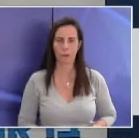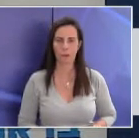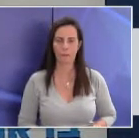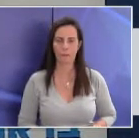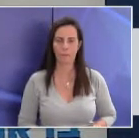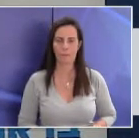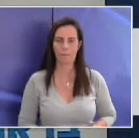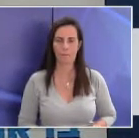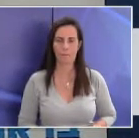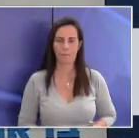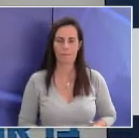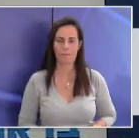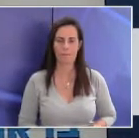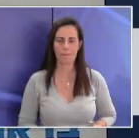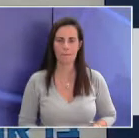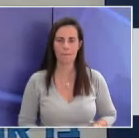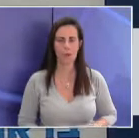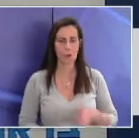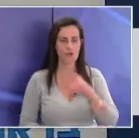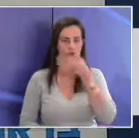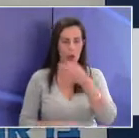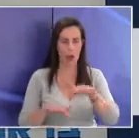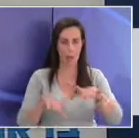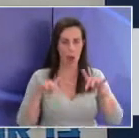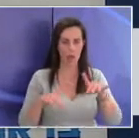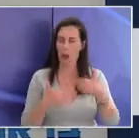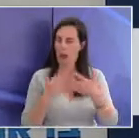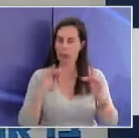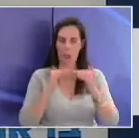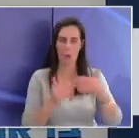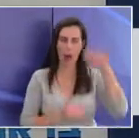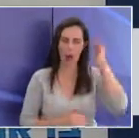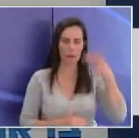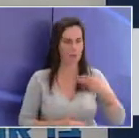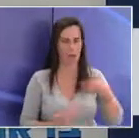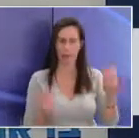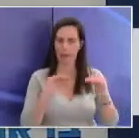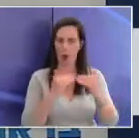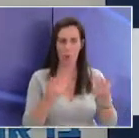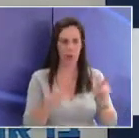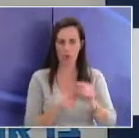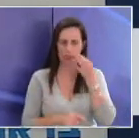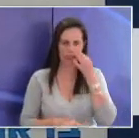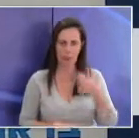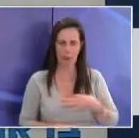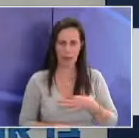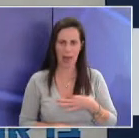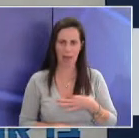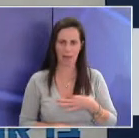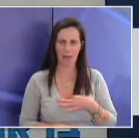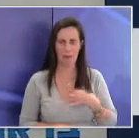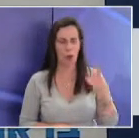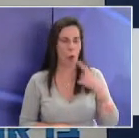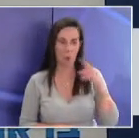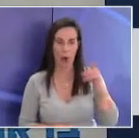בנוגע לתמיכה או אי-תמיכה בחוק הגיוס? לא היה שום תיאום בין לפיד לביני, כמו ששמת לב, הוא